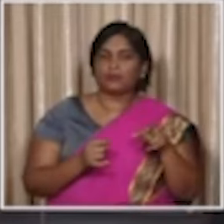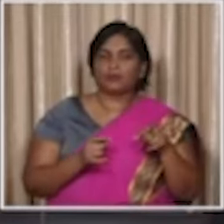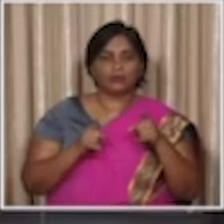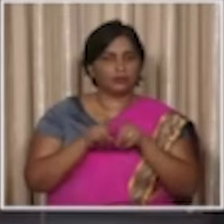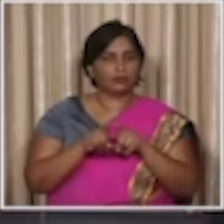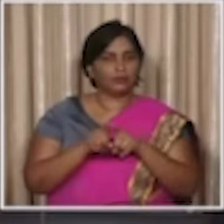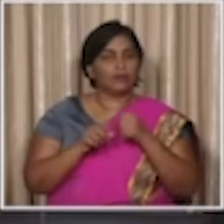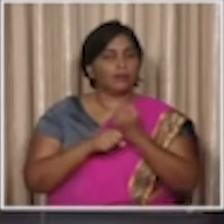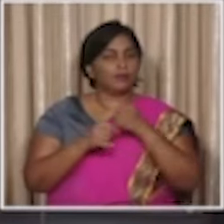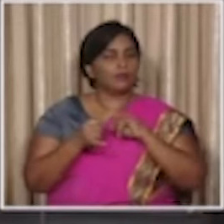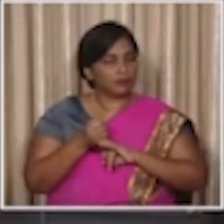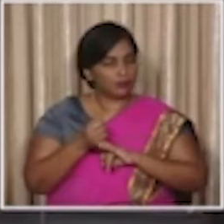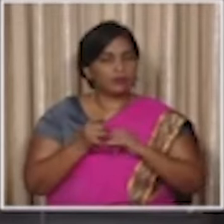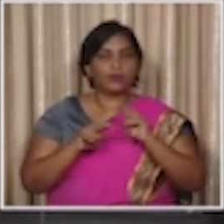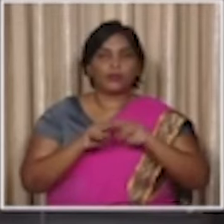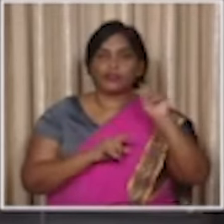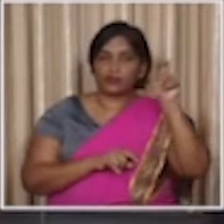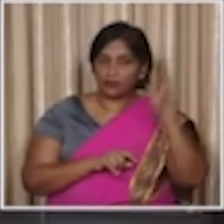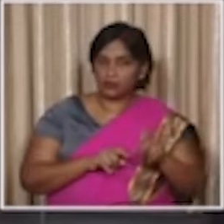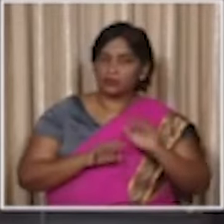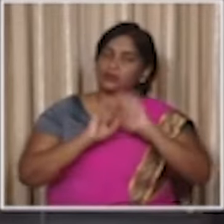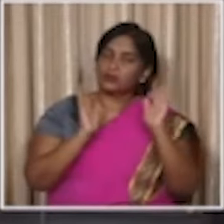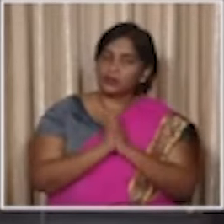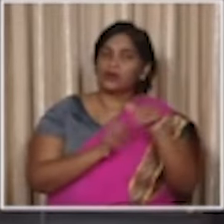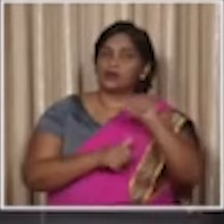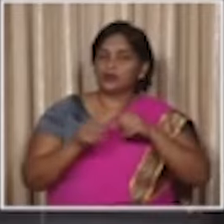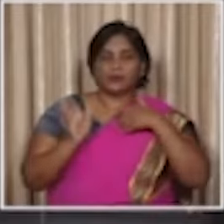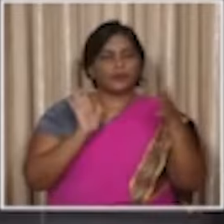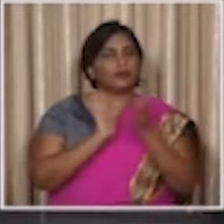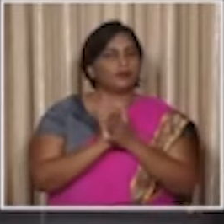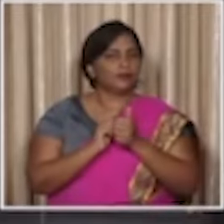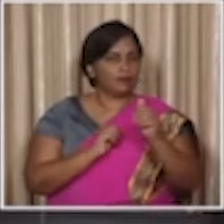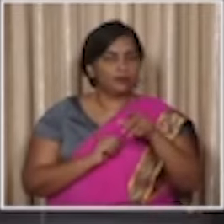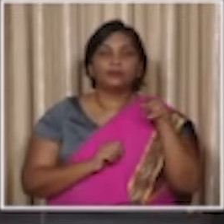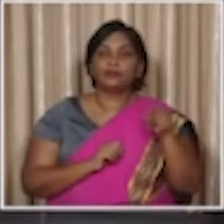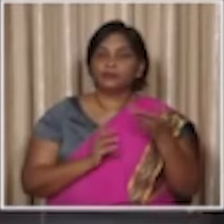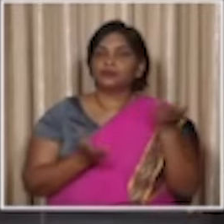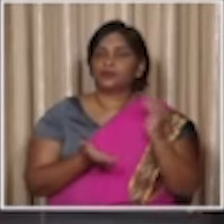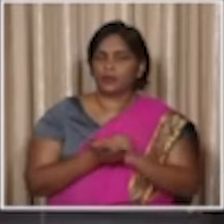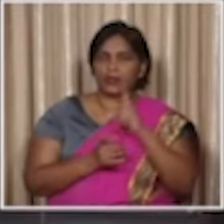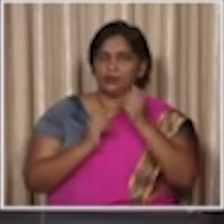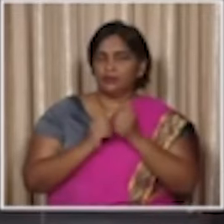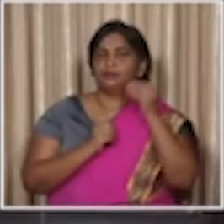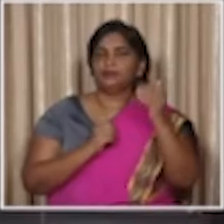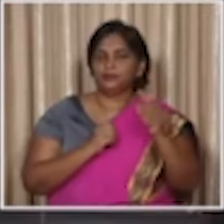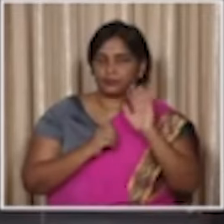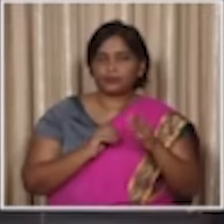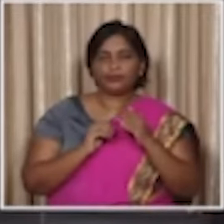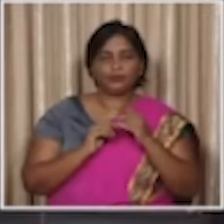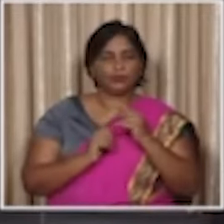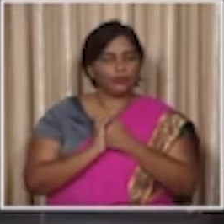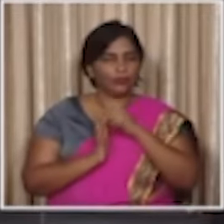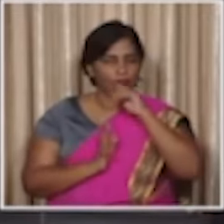ඊළඟට ග්‍රාම නිලධාරීන්, ශේෂ්ත්‍ර නිලධාරීන්, අනිකුත් ආයතන ඒකාබද්ධව කටයුතු කරලා තියෙනවා. එතකොට අපි තවත් එක පියවරක් ඉදිරියට ගියා ගරු